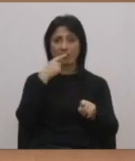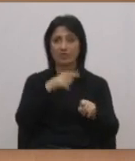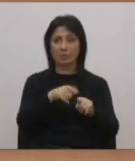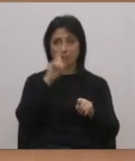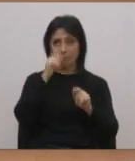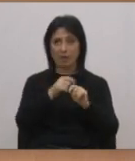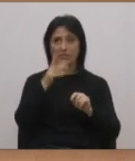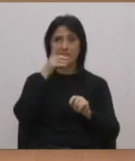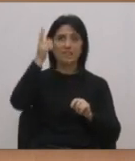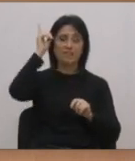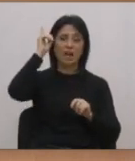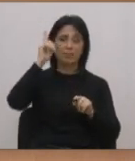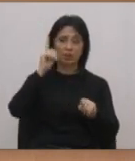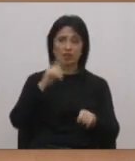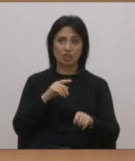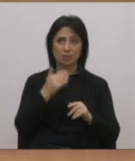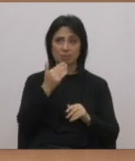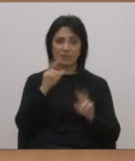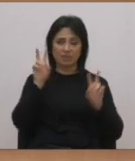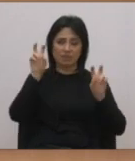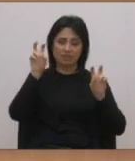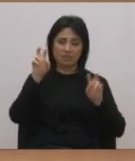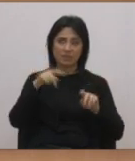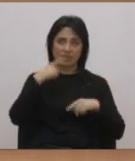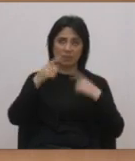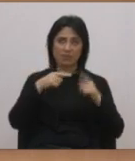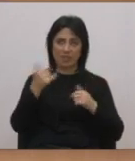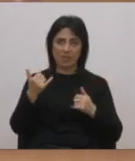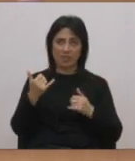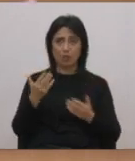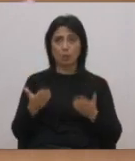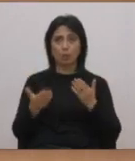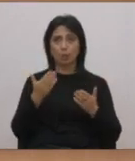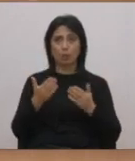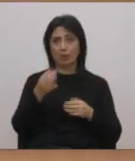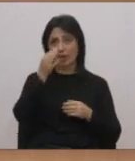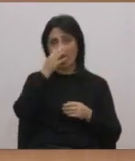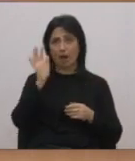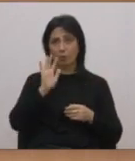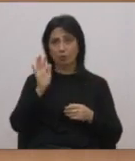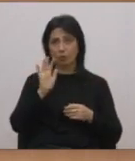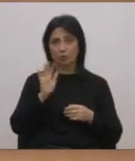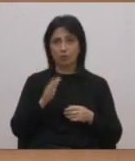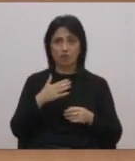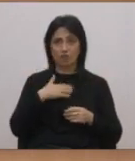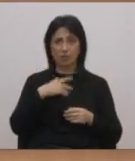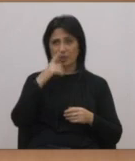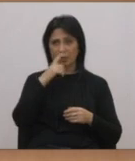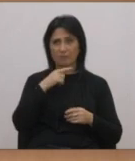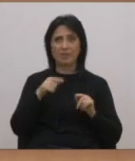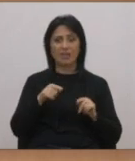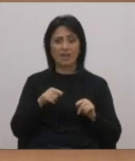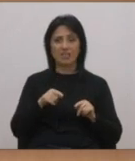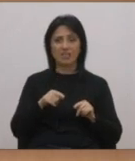რომ ახსოვს იმ წლებშიც მისი ბჭყალებში ნამღვაწარი, რომელიც დღეს თურმე არ მოსწონს. Ჩემთვის გაუგება. Აი მე